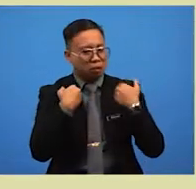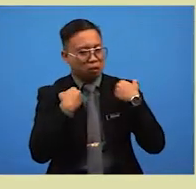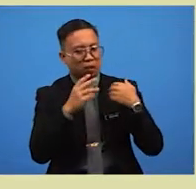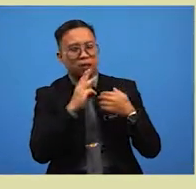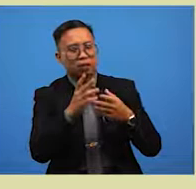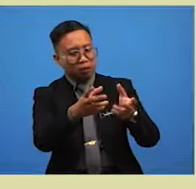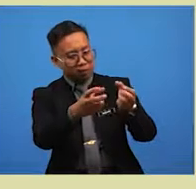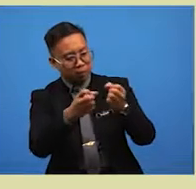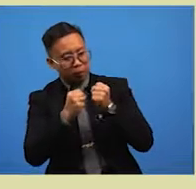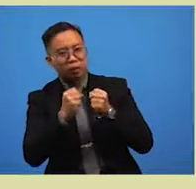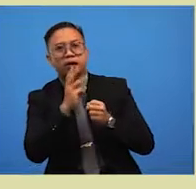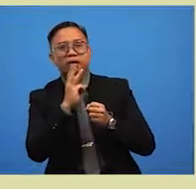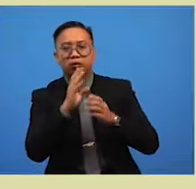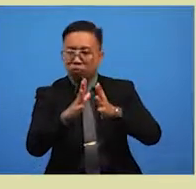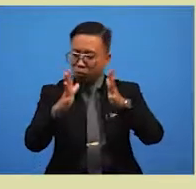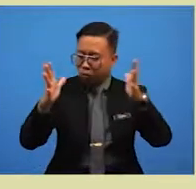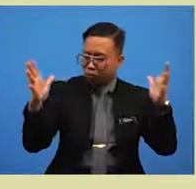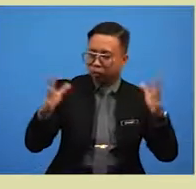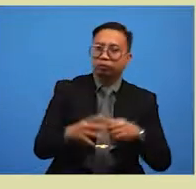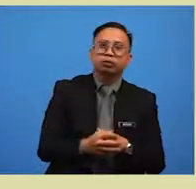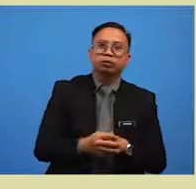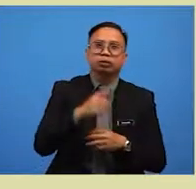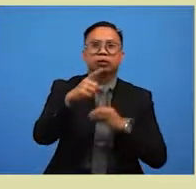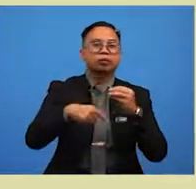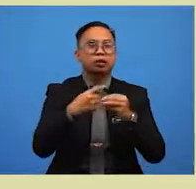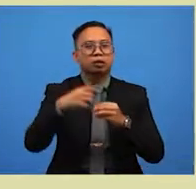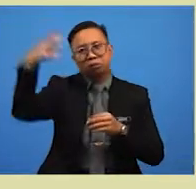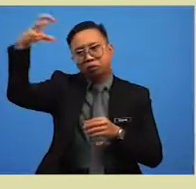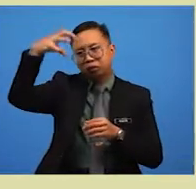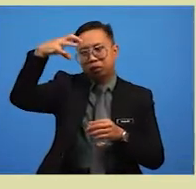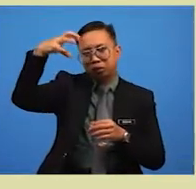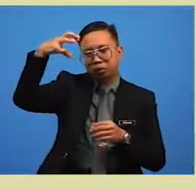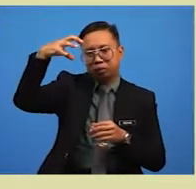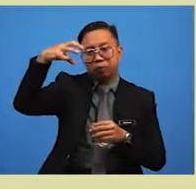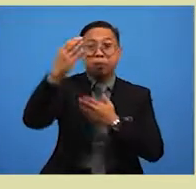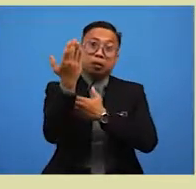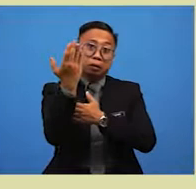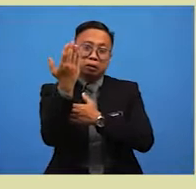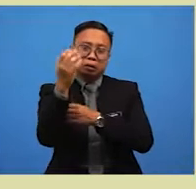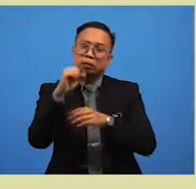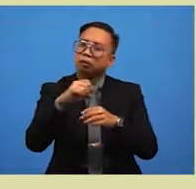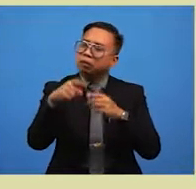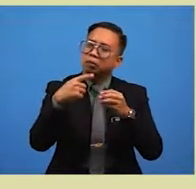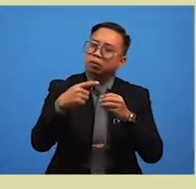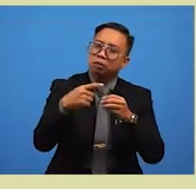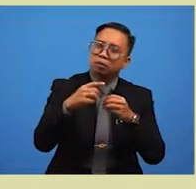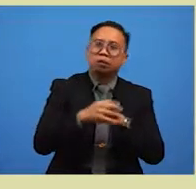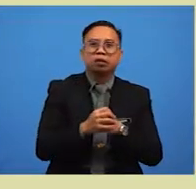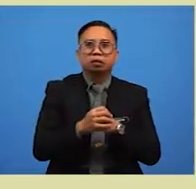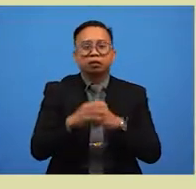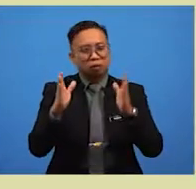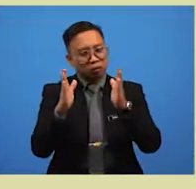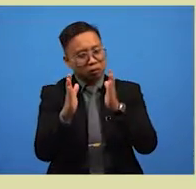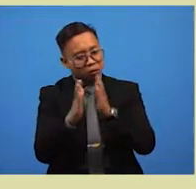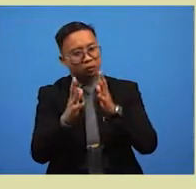air lalu mengembang. Apabila cahaya matahari mula menyinar, batuan menjadi kering lalu